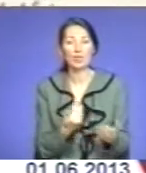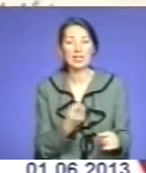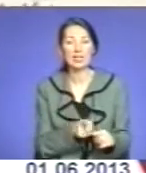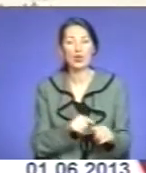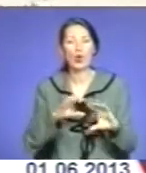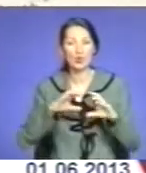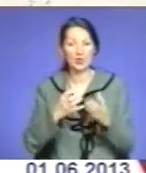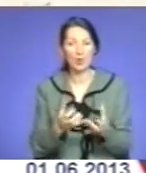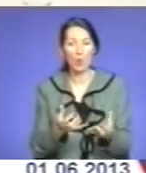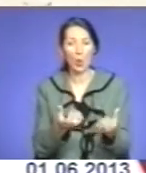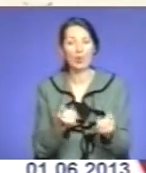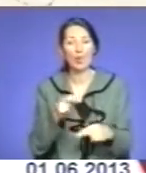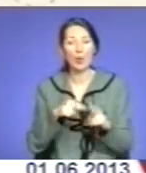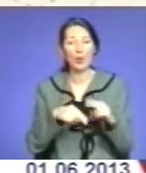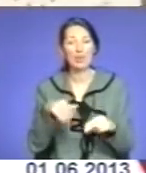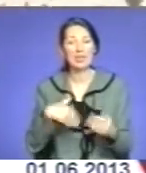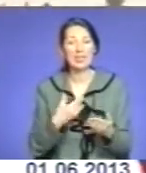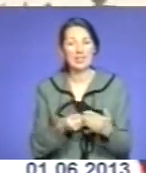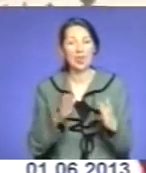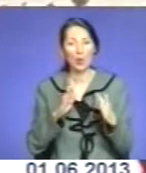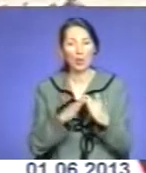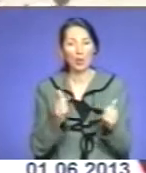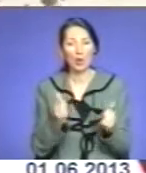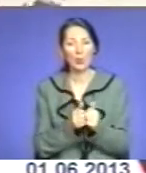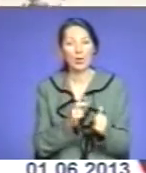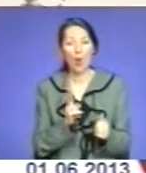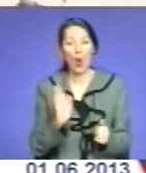світу, побудувати свій будинок, біля якого буде